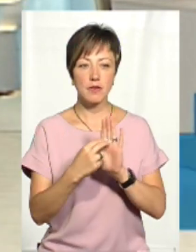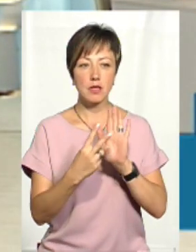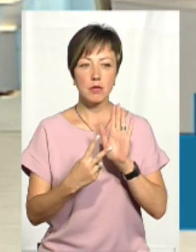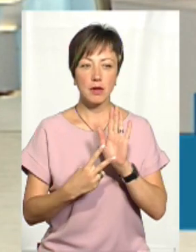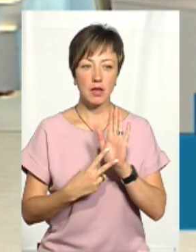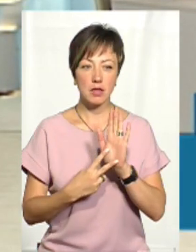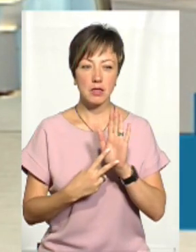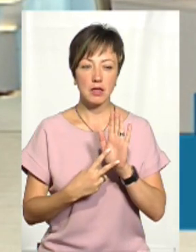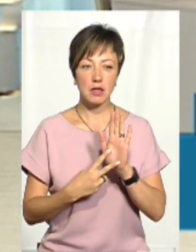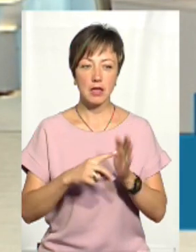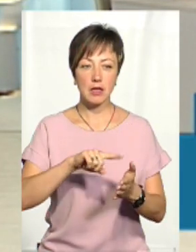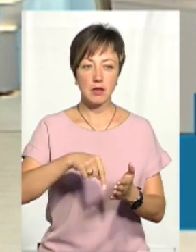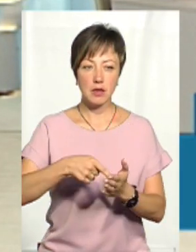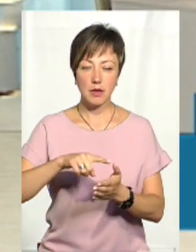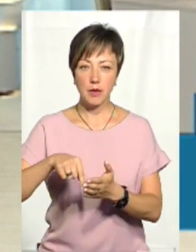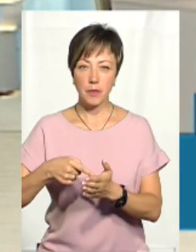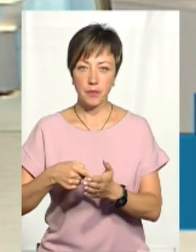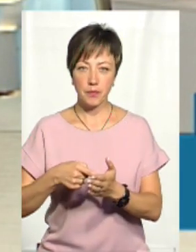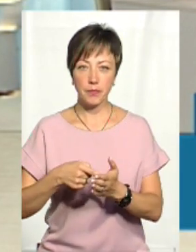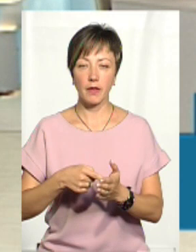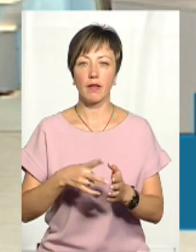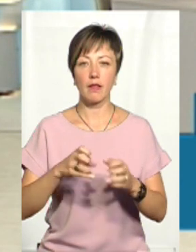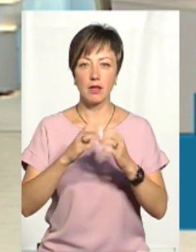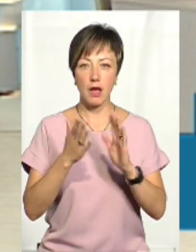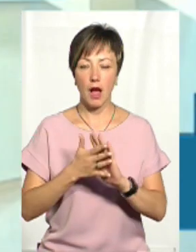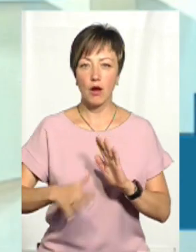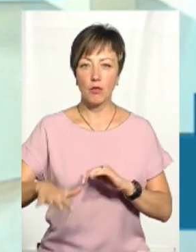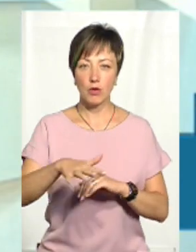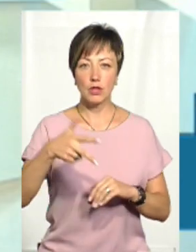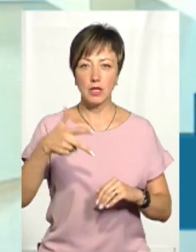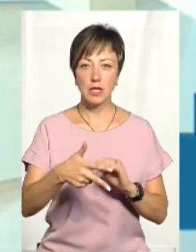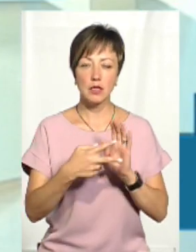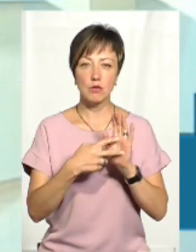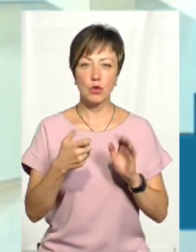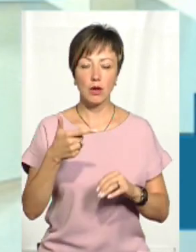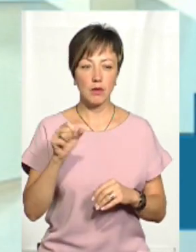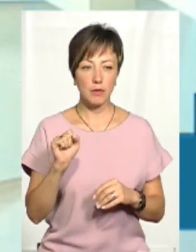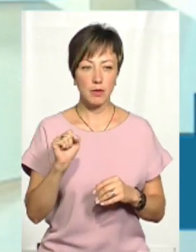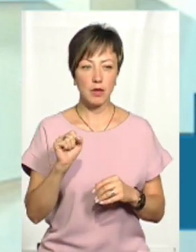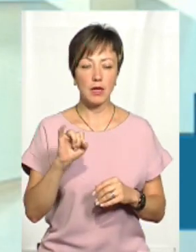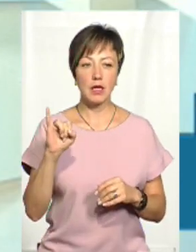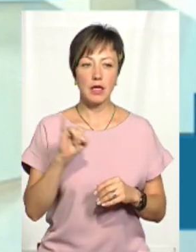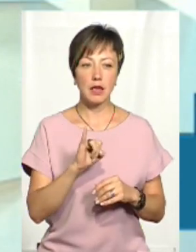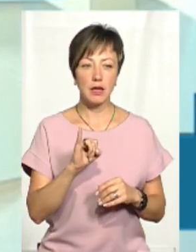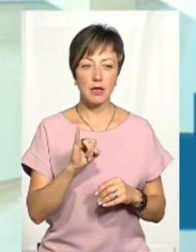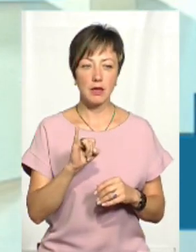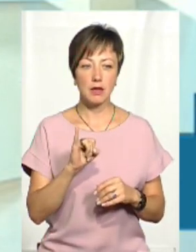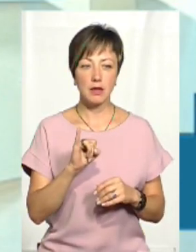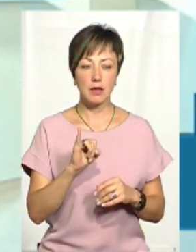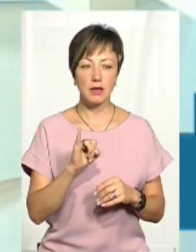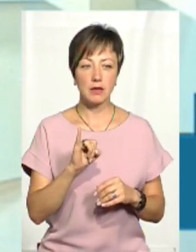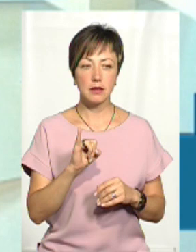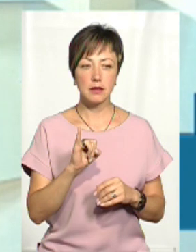17 населених пунктах на загальній площі 3700 гектарів. Та у